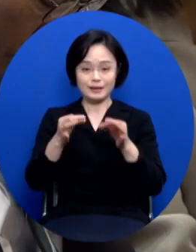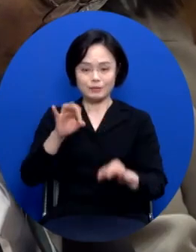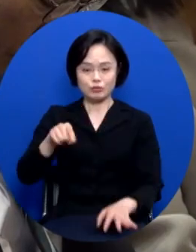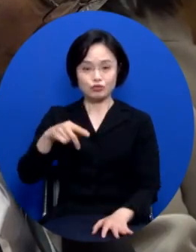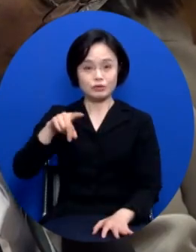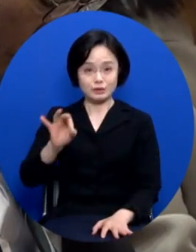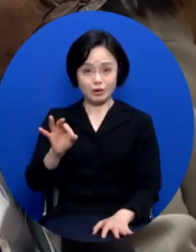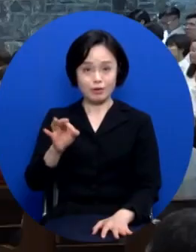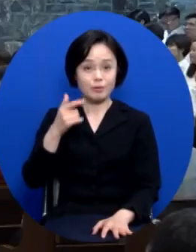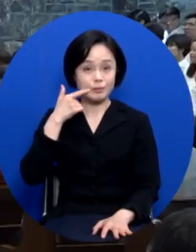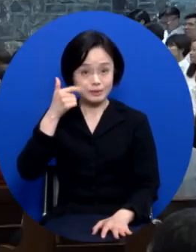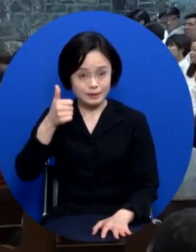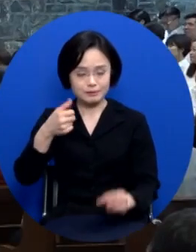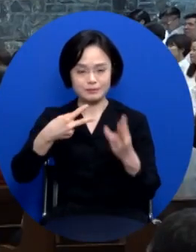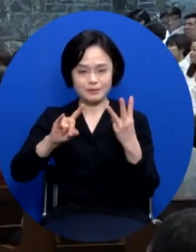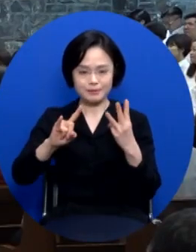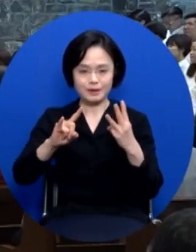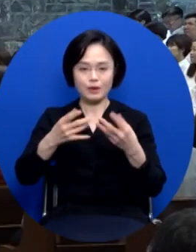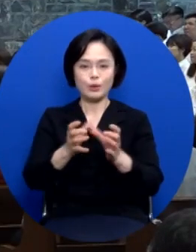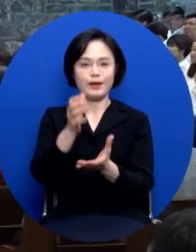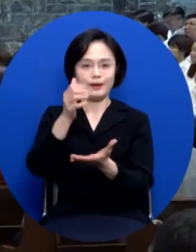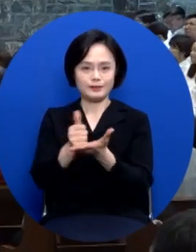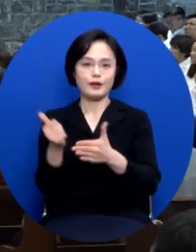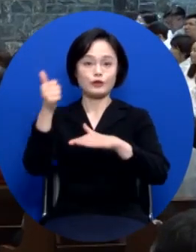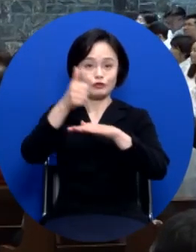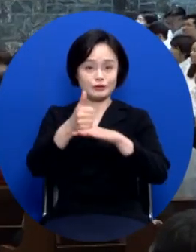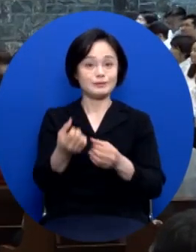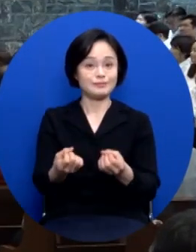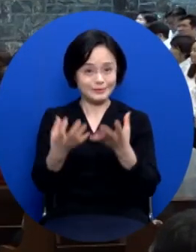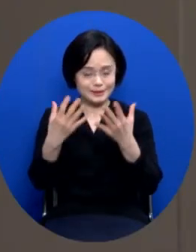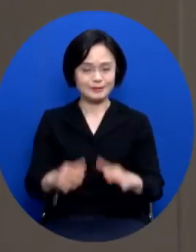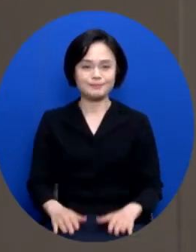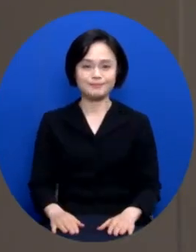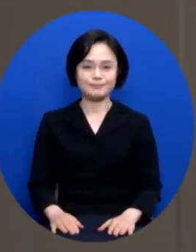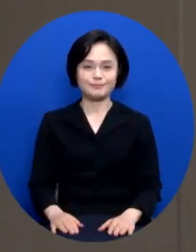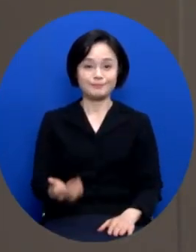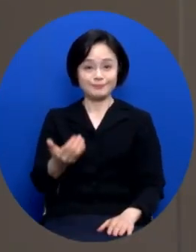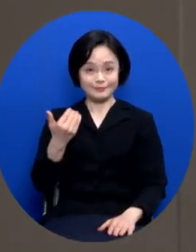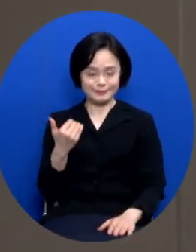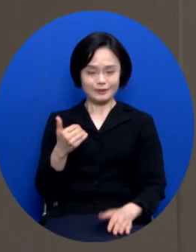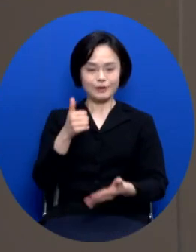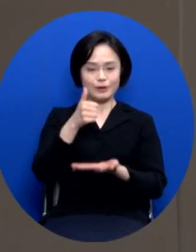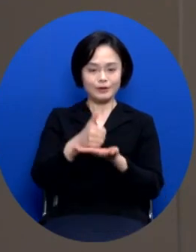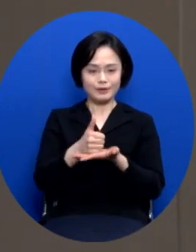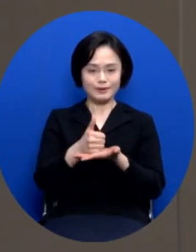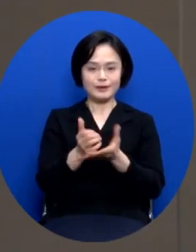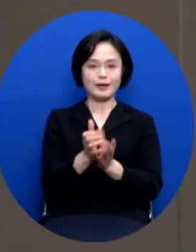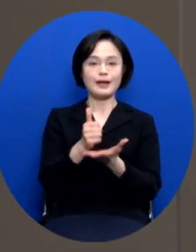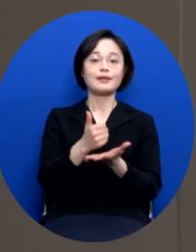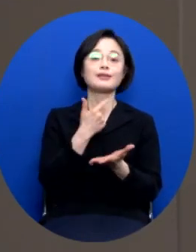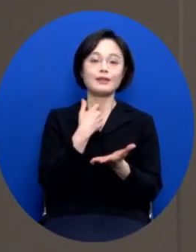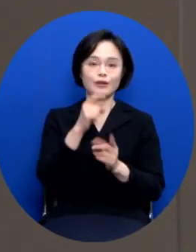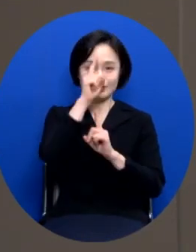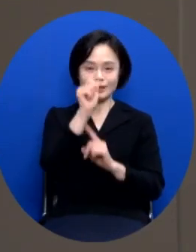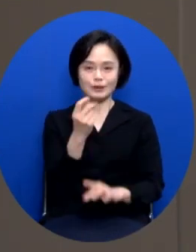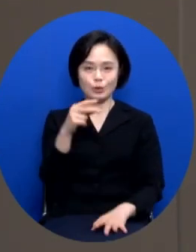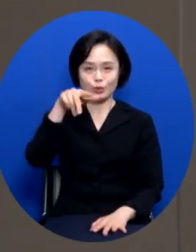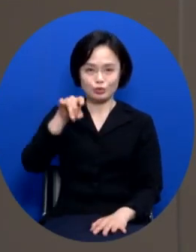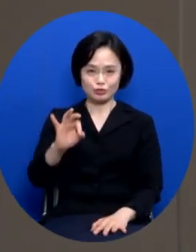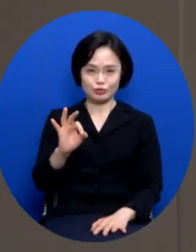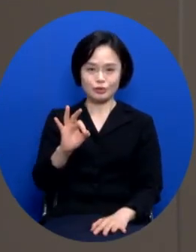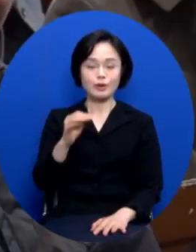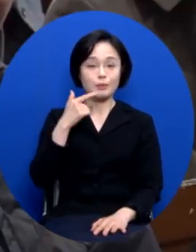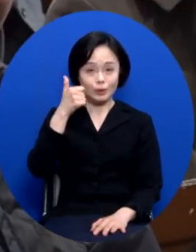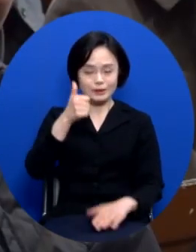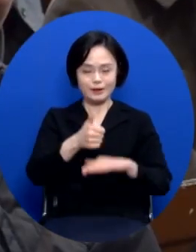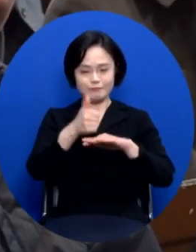연세 조찬기도회 3대 회장 취임식과 8년 6개월 동안 회장직을 맡았던 이효종 목사의 이임식이